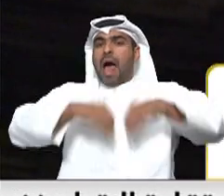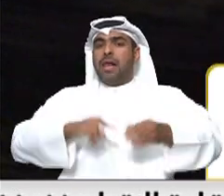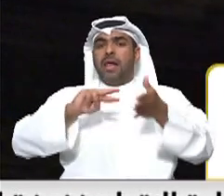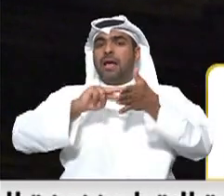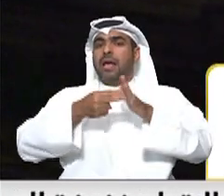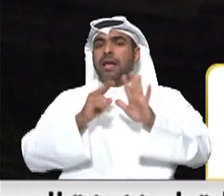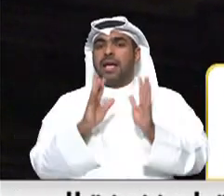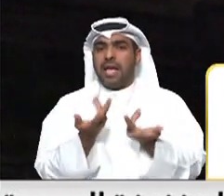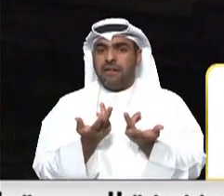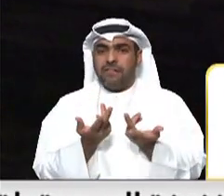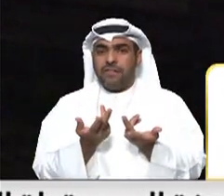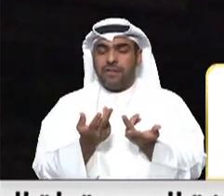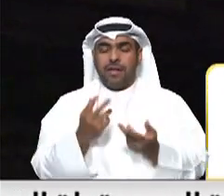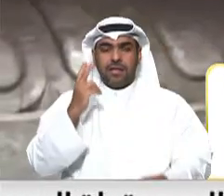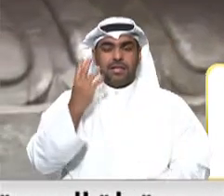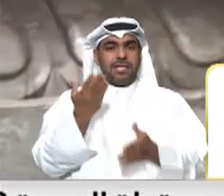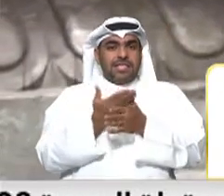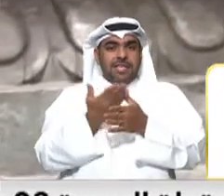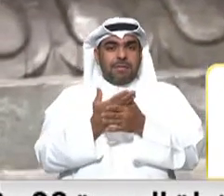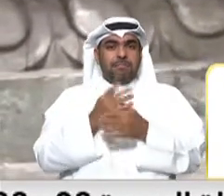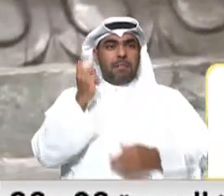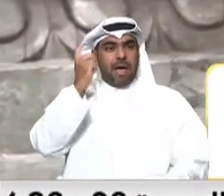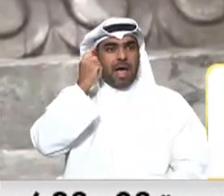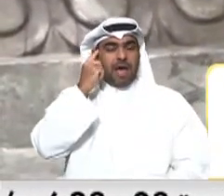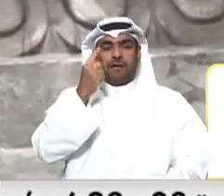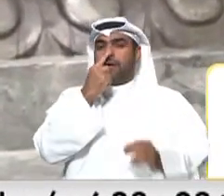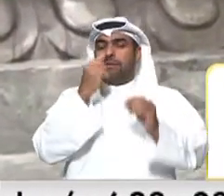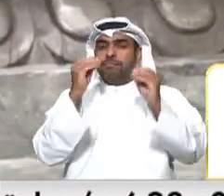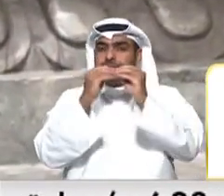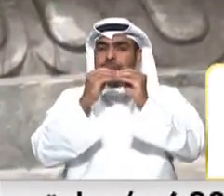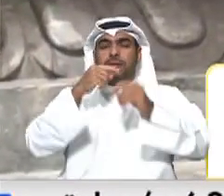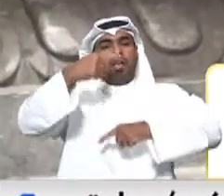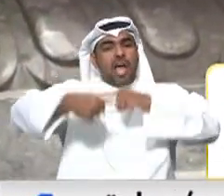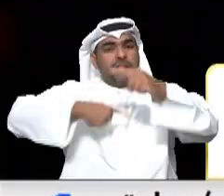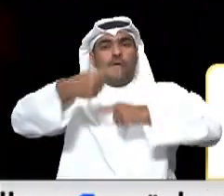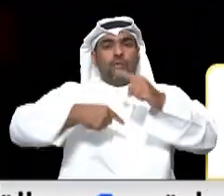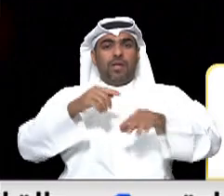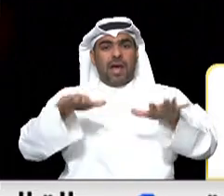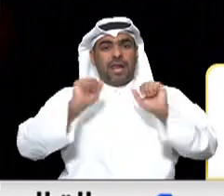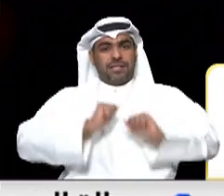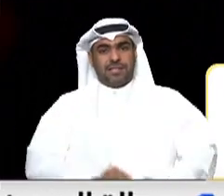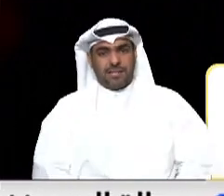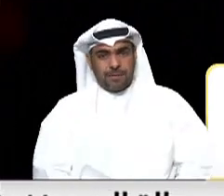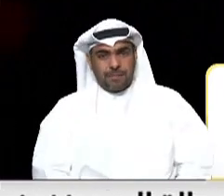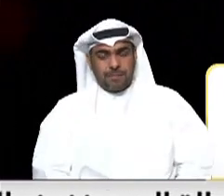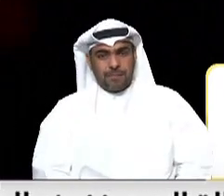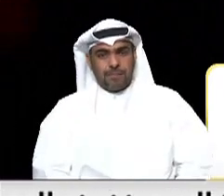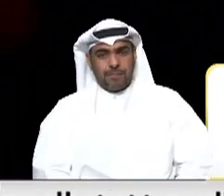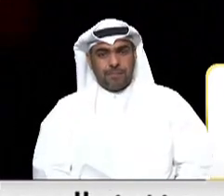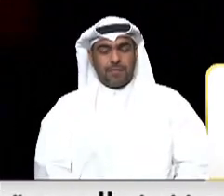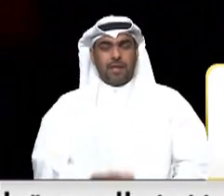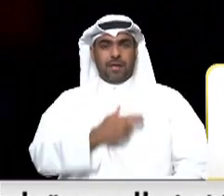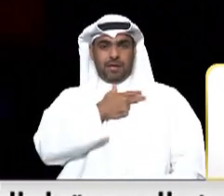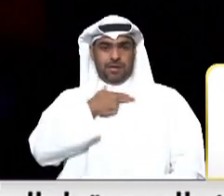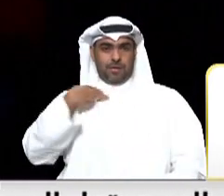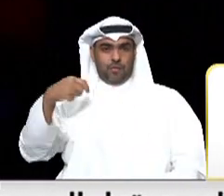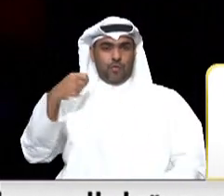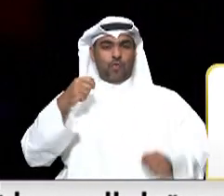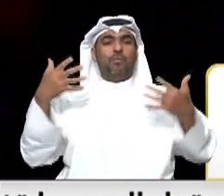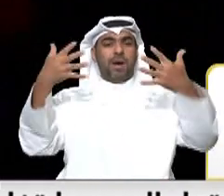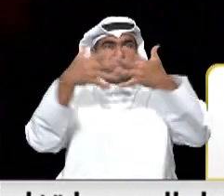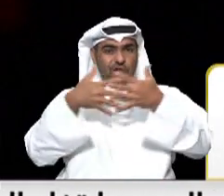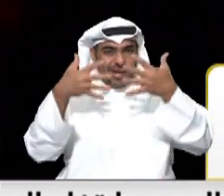المخاطر للتكيف مع تغير المناخ والتخفيف من اثاره ويعد نهج الحكومات والشركات